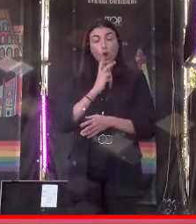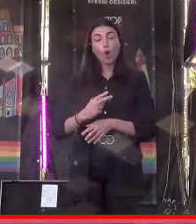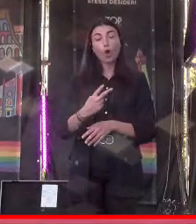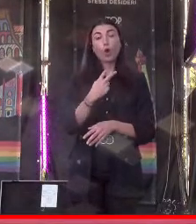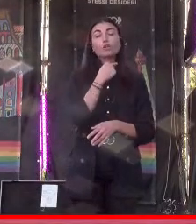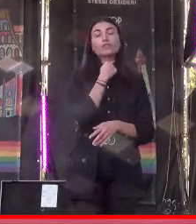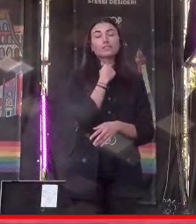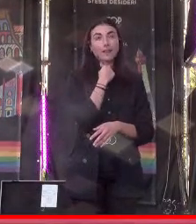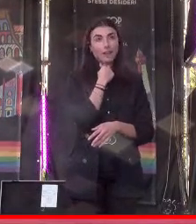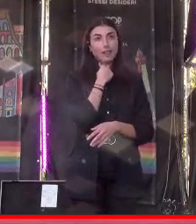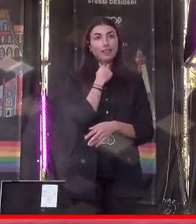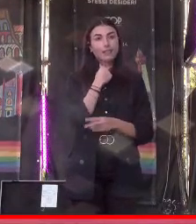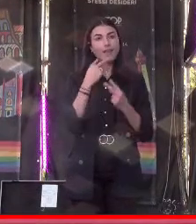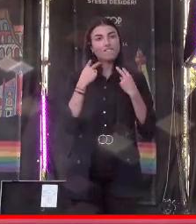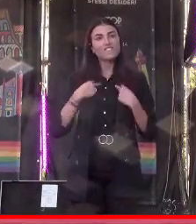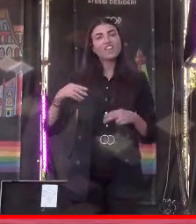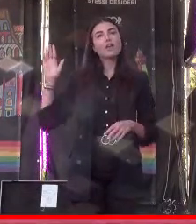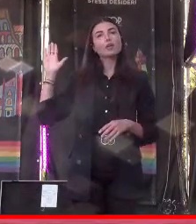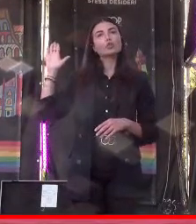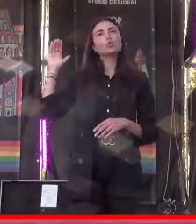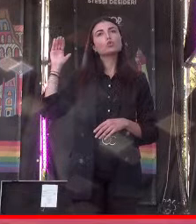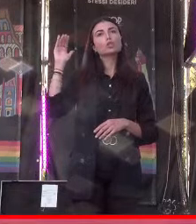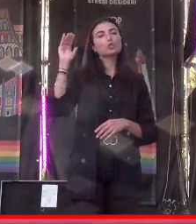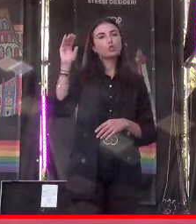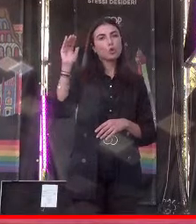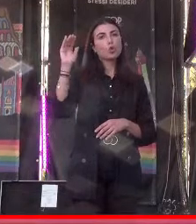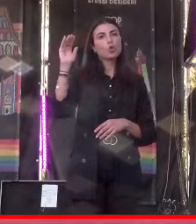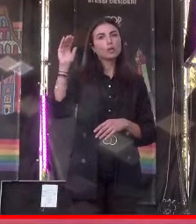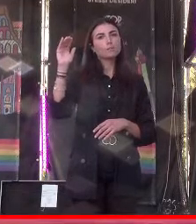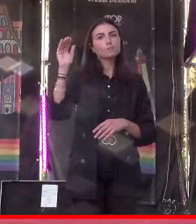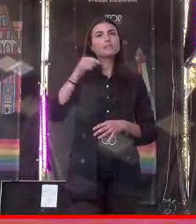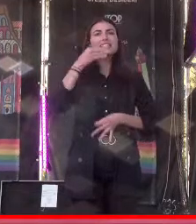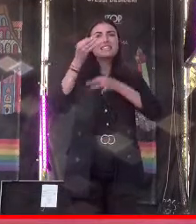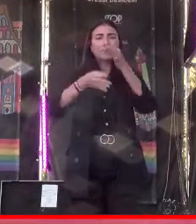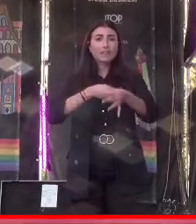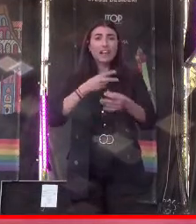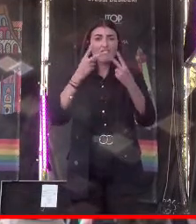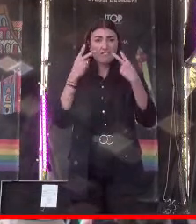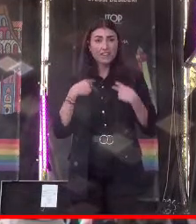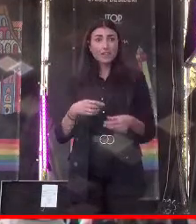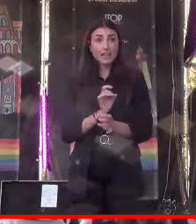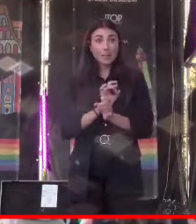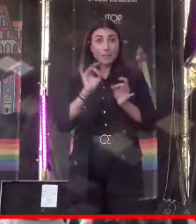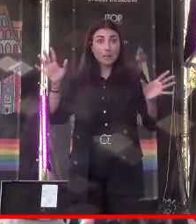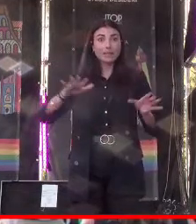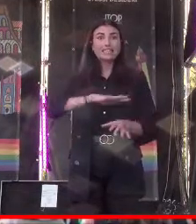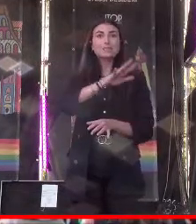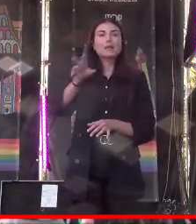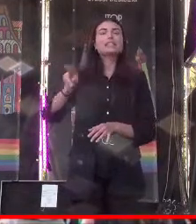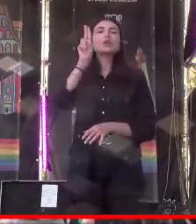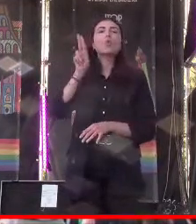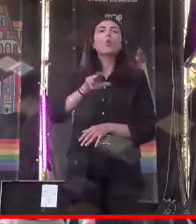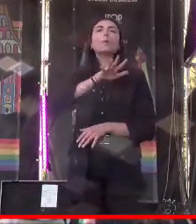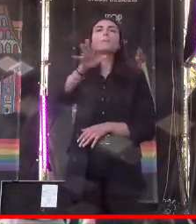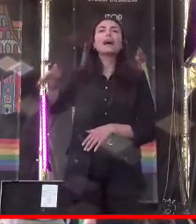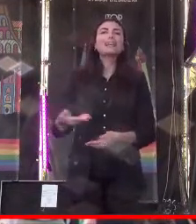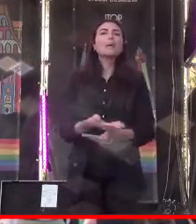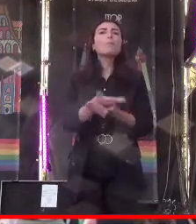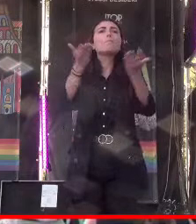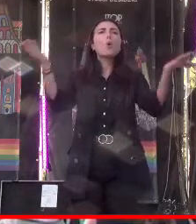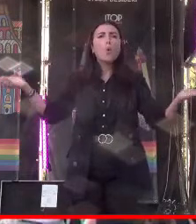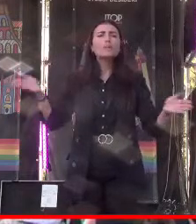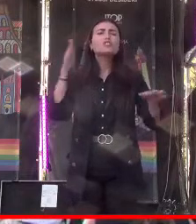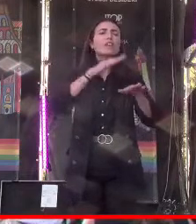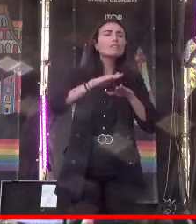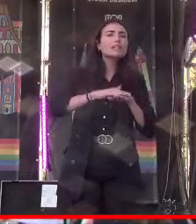con cui siamo costretti a convivere tutti i giorni, sono quelli che non ci permettono di vivere liberamente gli spazi urbani, gli spazi pubblici e i servizi